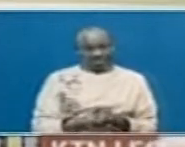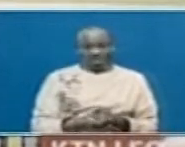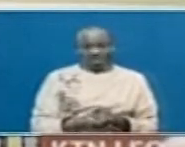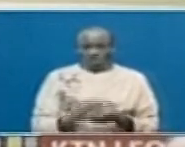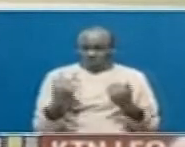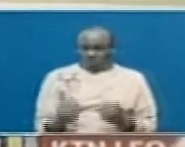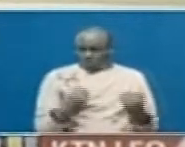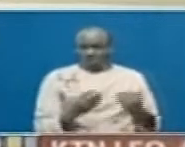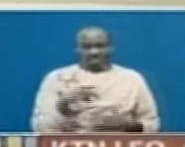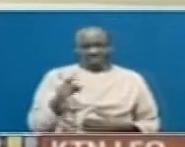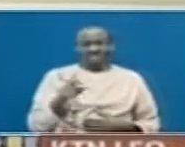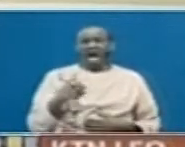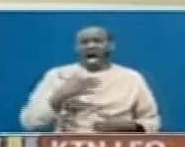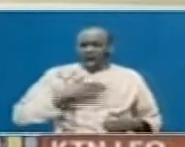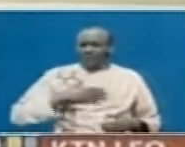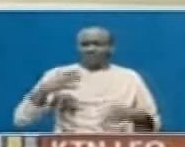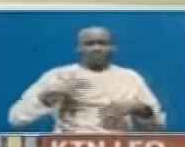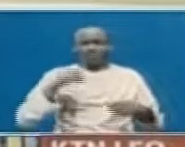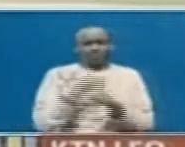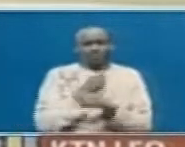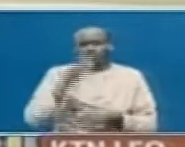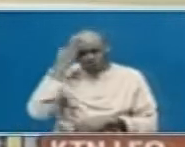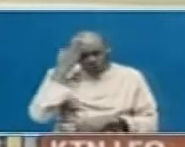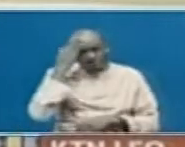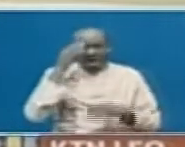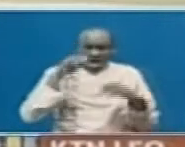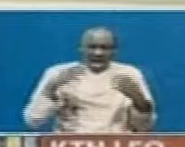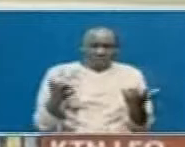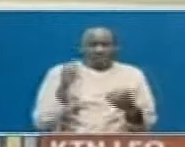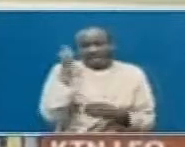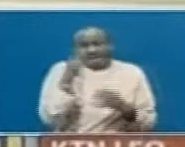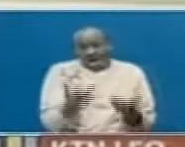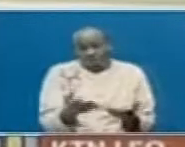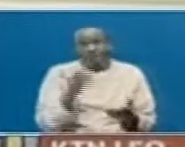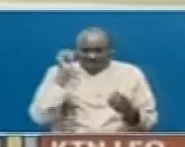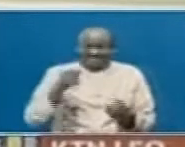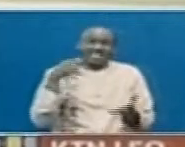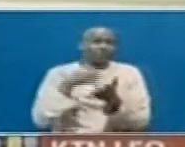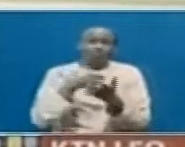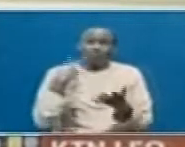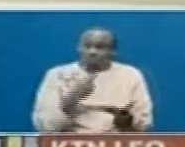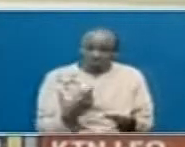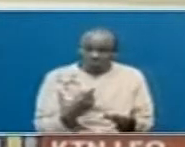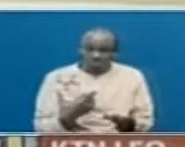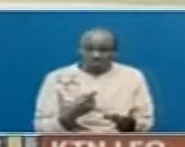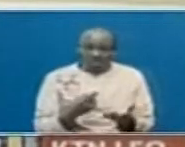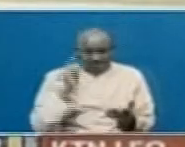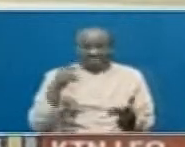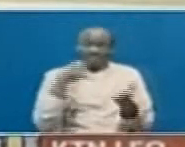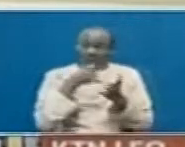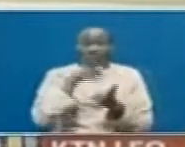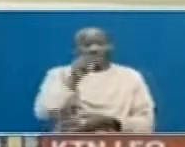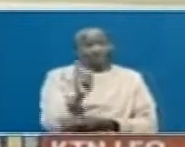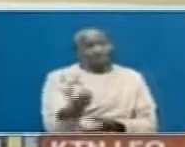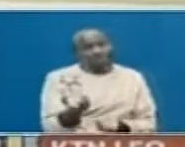watoto watu wetu hawawezi kujua uzalendo na bila kushirikishwa. Na kushirikishwa